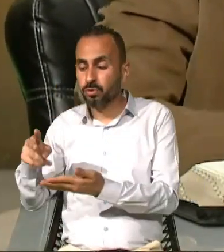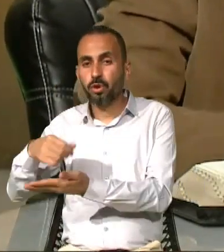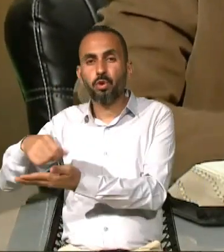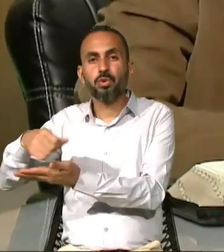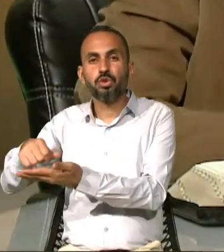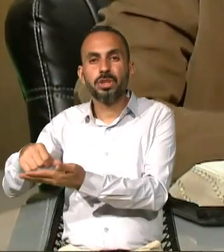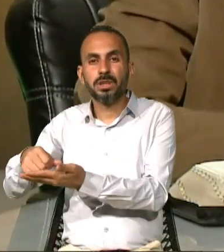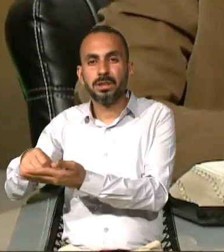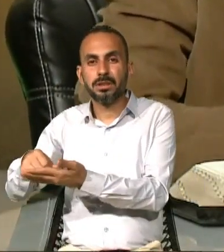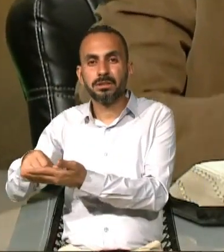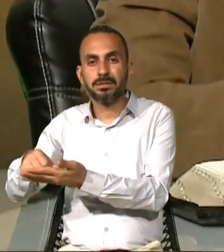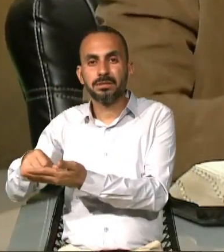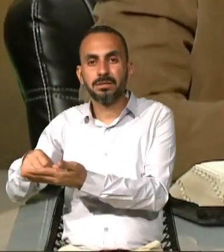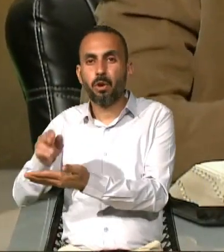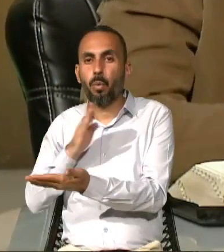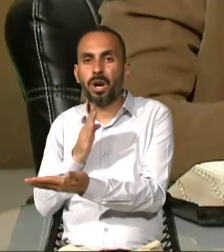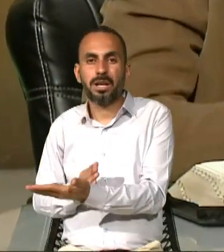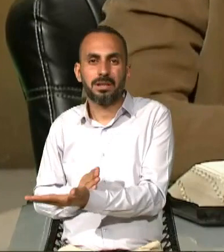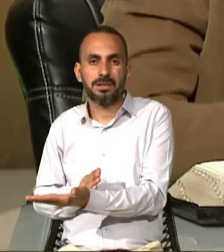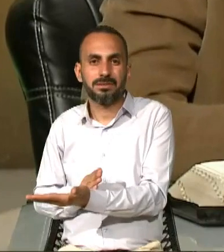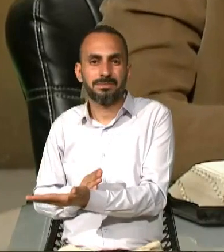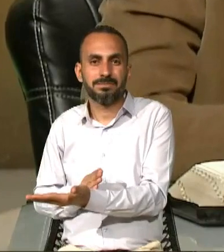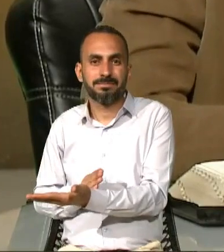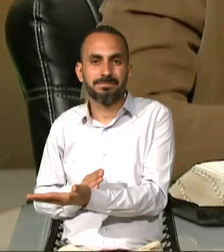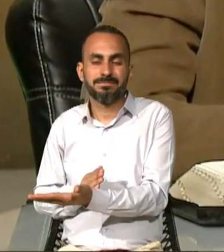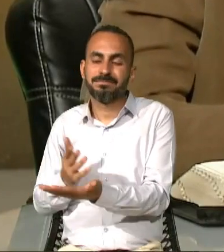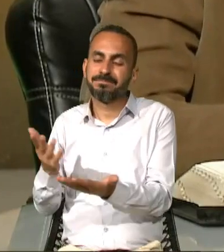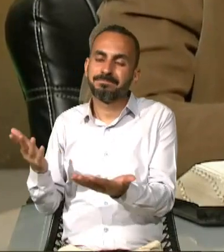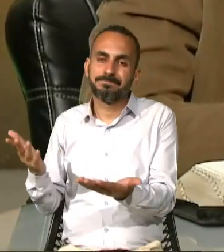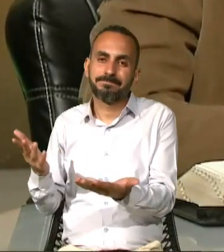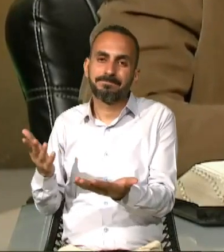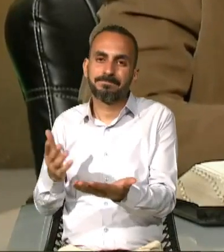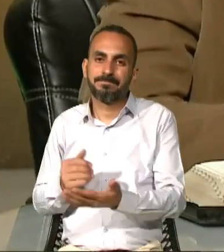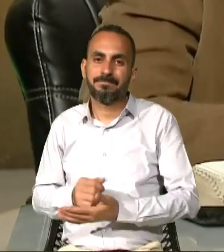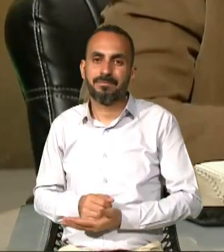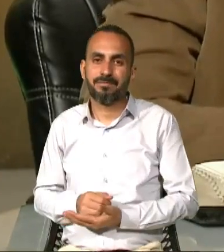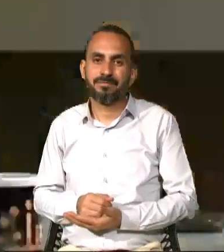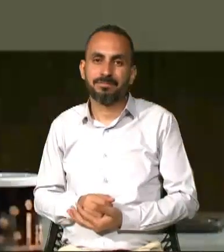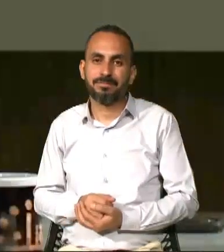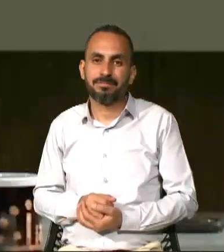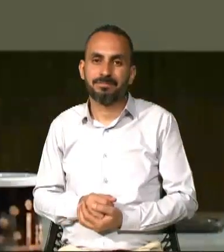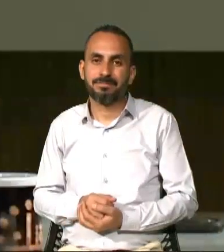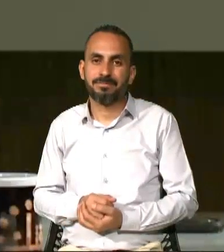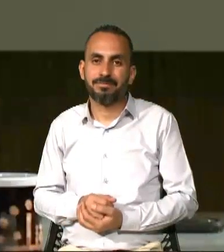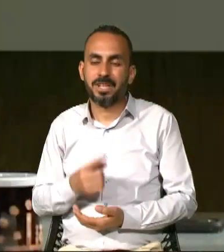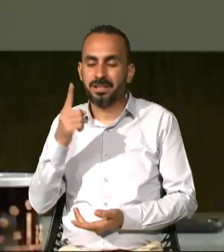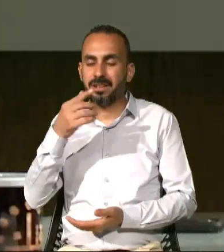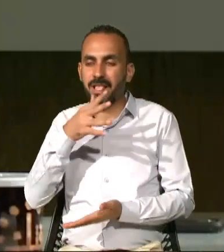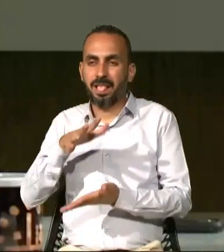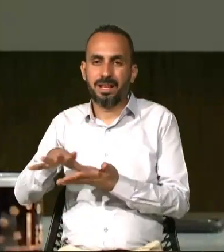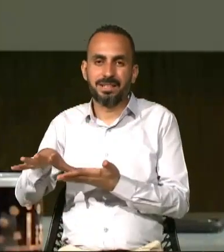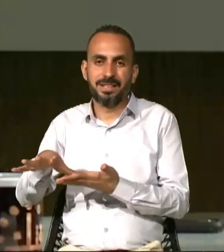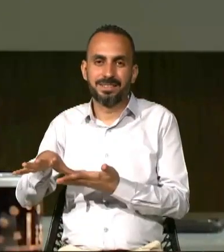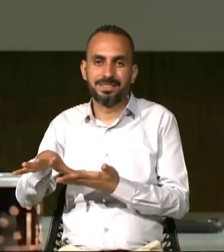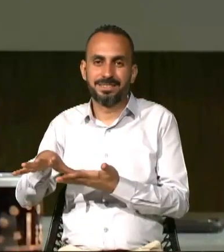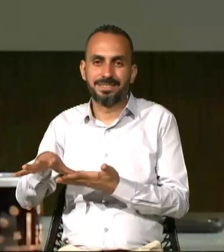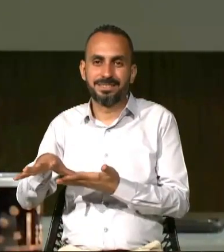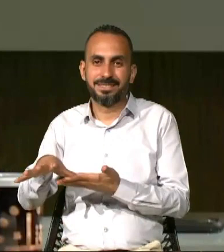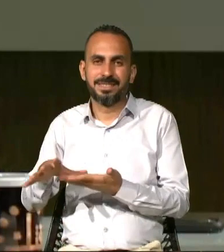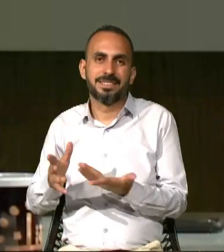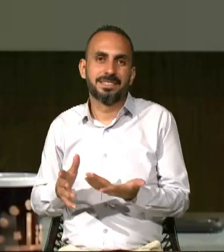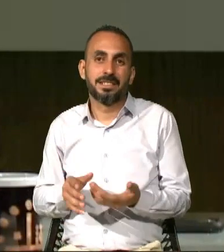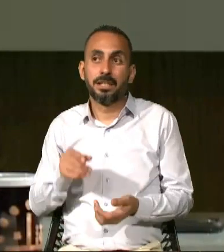ورق؟ ده منتهى منتهى منتهى. انت كده لغيت بقى الجهل، انت كده يا اسيس كيركس لغيت